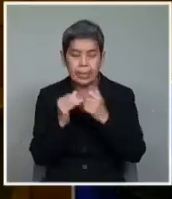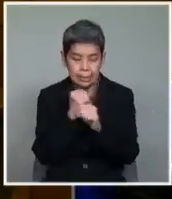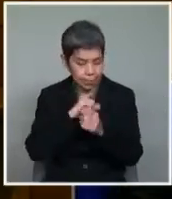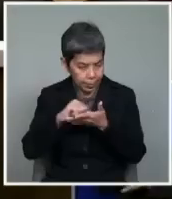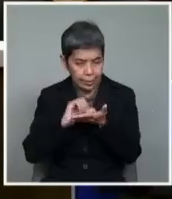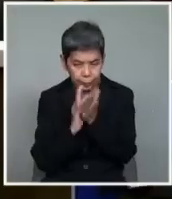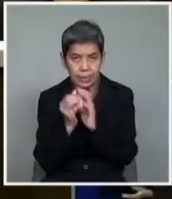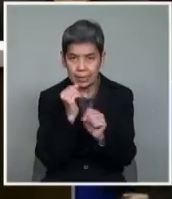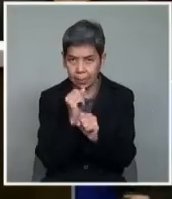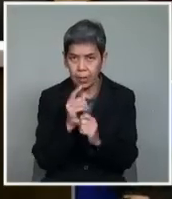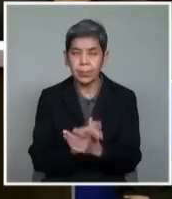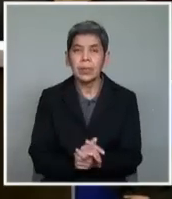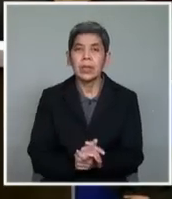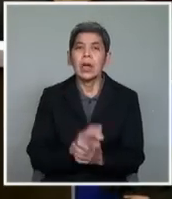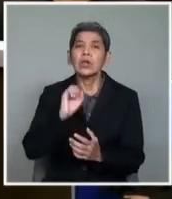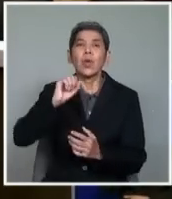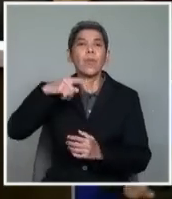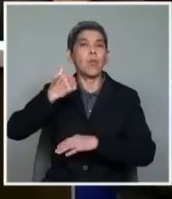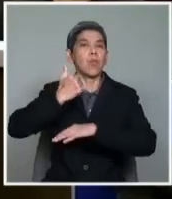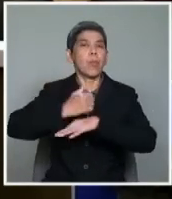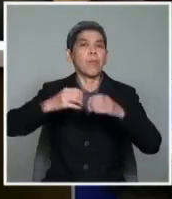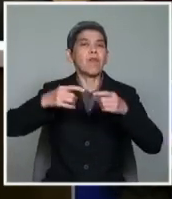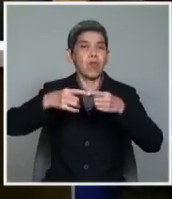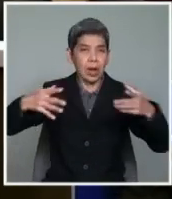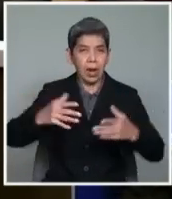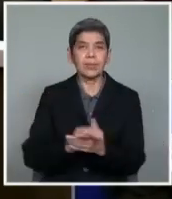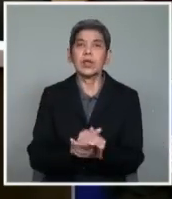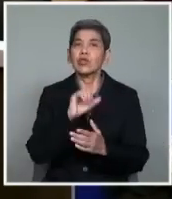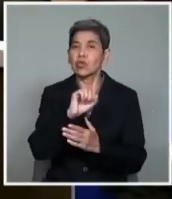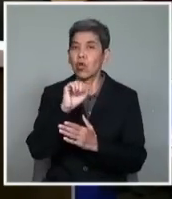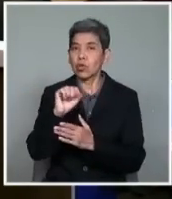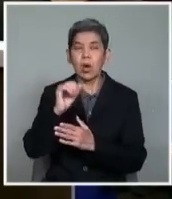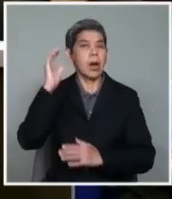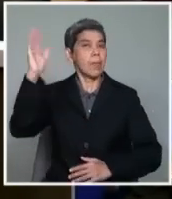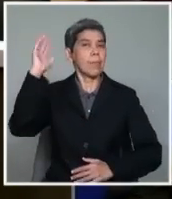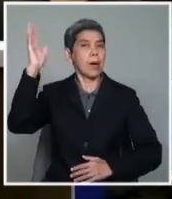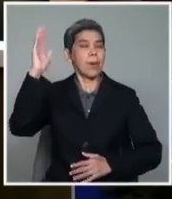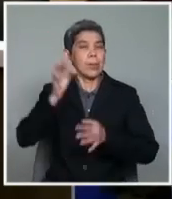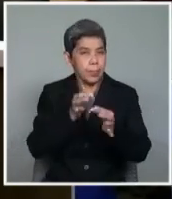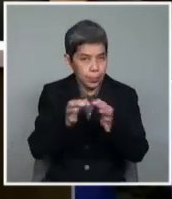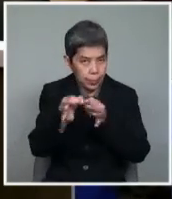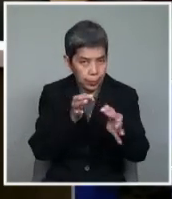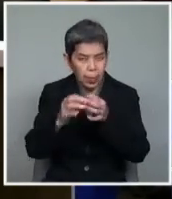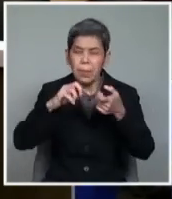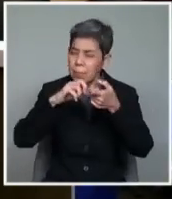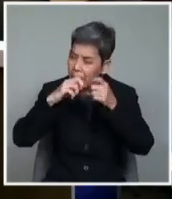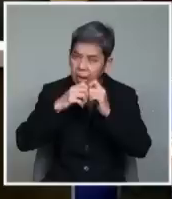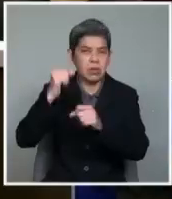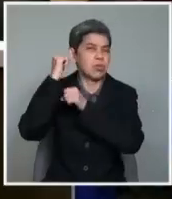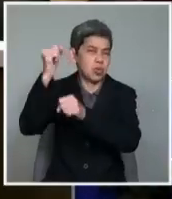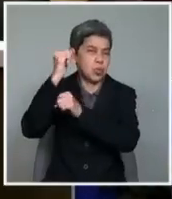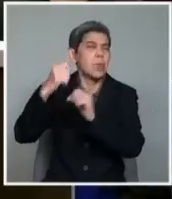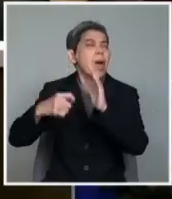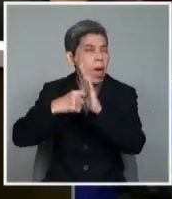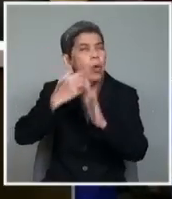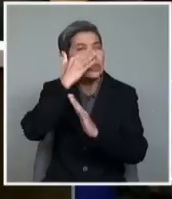การต่อไป นายสมพงษ์อมรวิวัฒน์ผู้นำฝ่ายค้านในสภาผู้แทนราษฎรนำการอภิปรายชี้เห็นถึงต้นตอของปัญหาการชุมนุมในครั้งนี้ว่